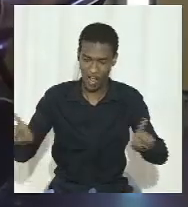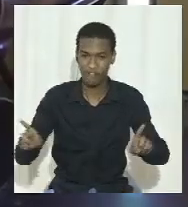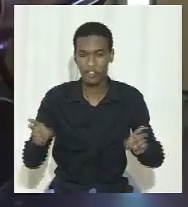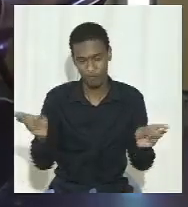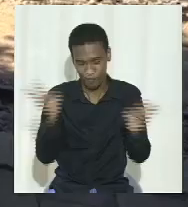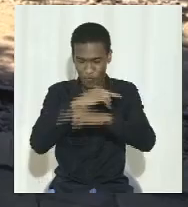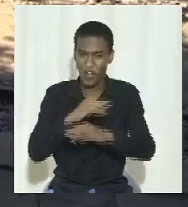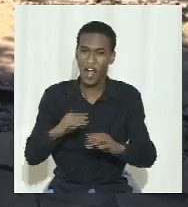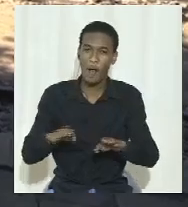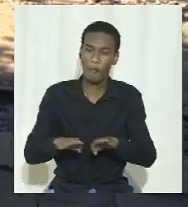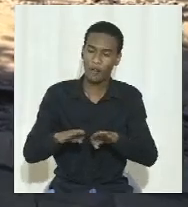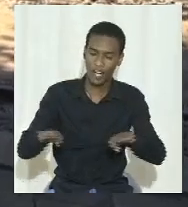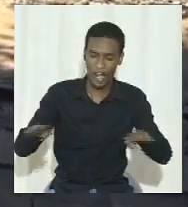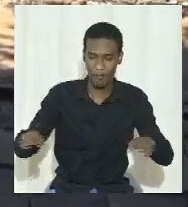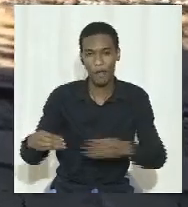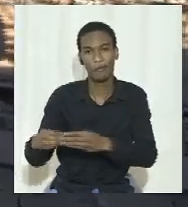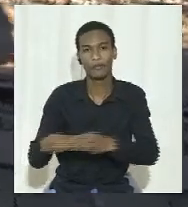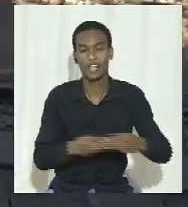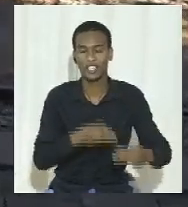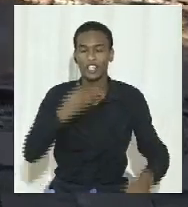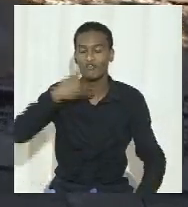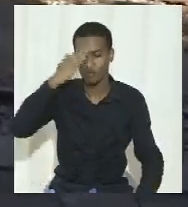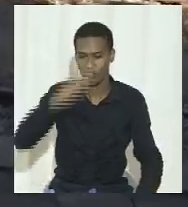sy entana amin'ireo faritra roa ireo.